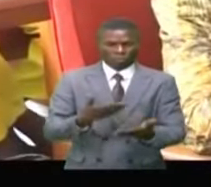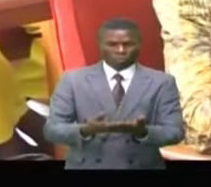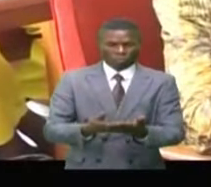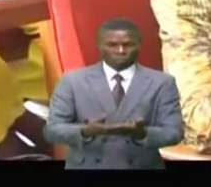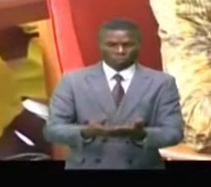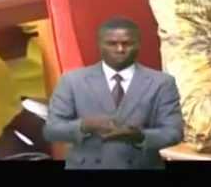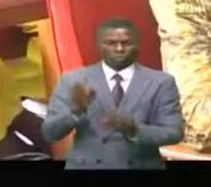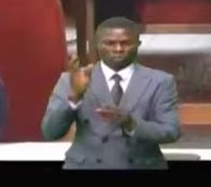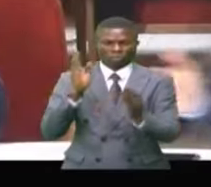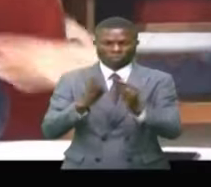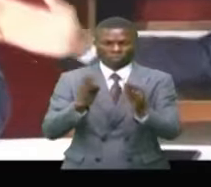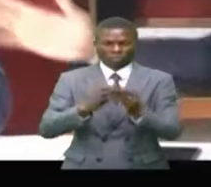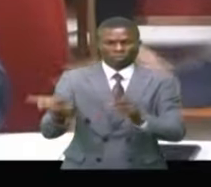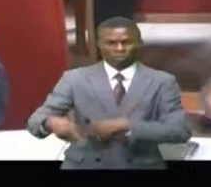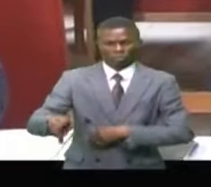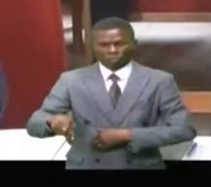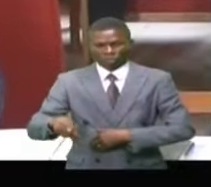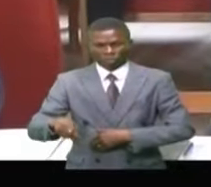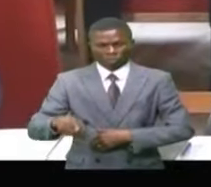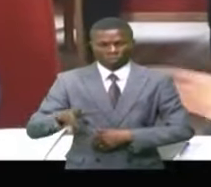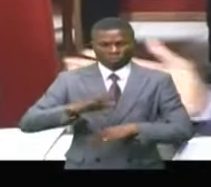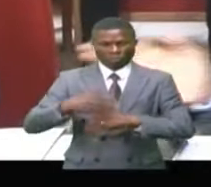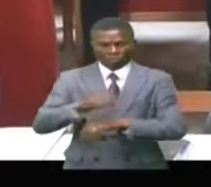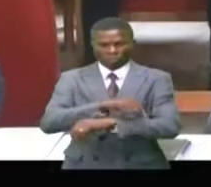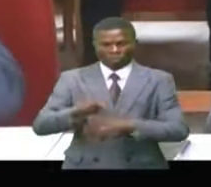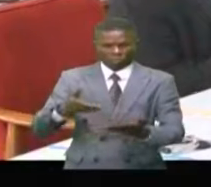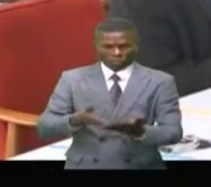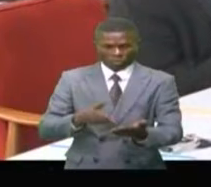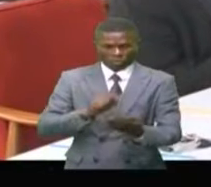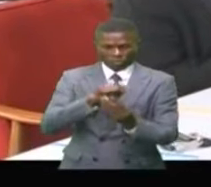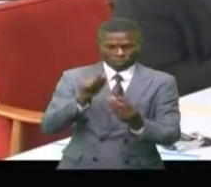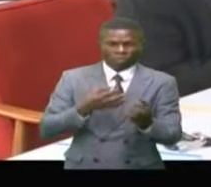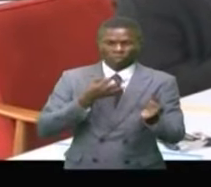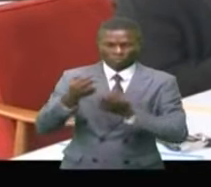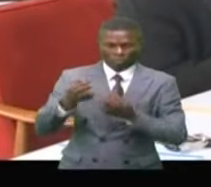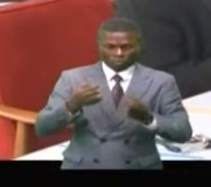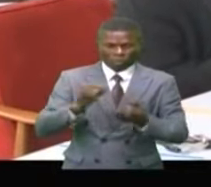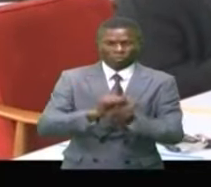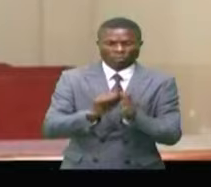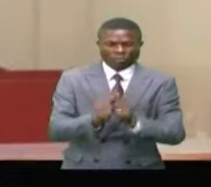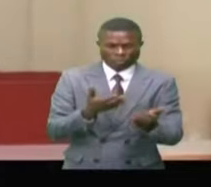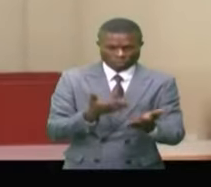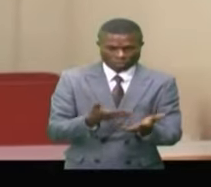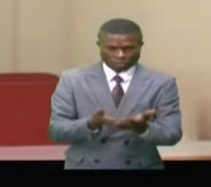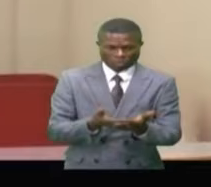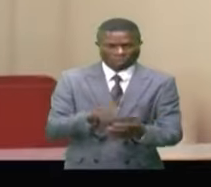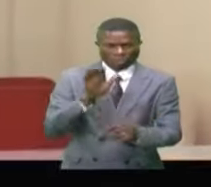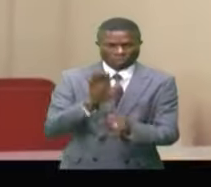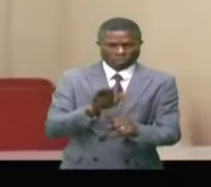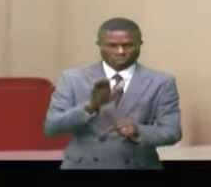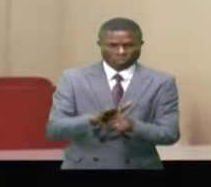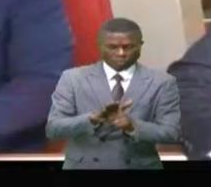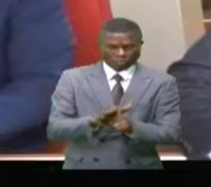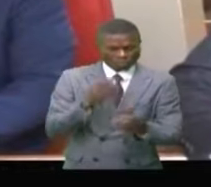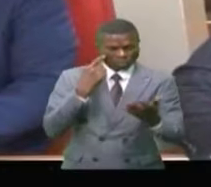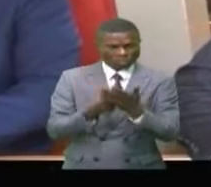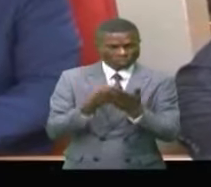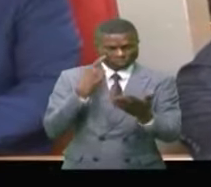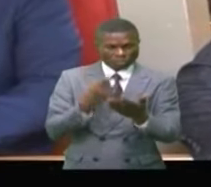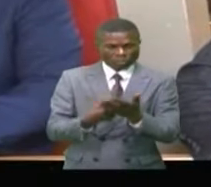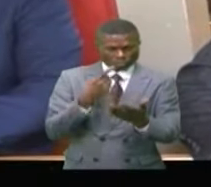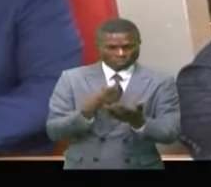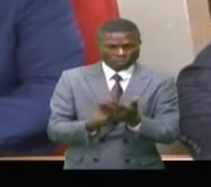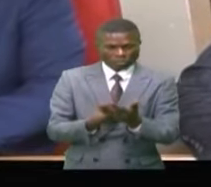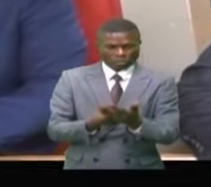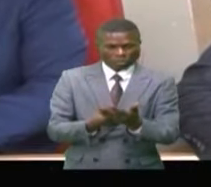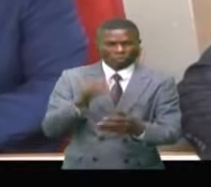chambre déconcentrée près cette cour. Il a éclairé les lanternes sur les différentes observations